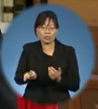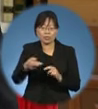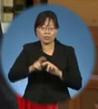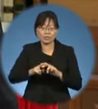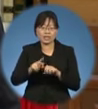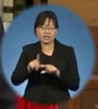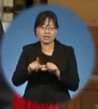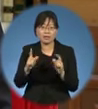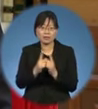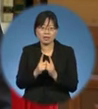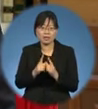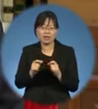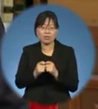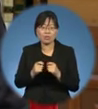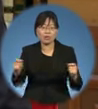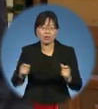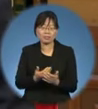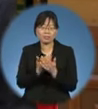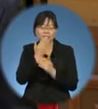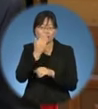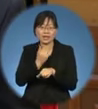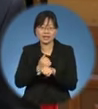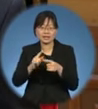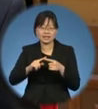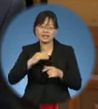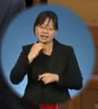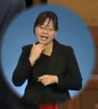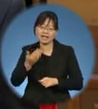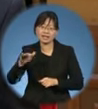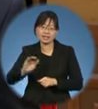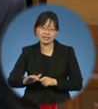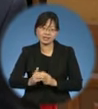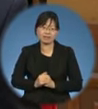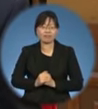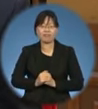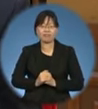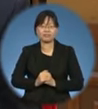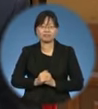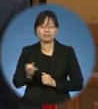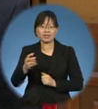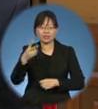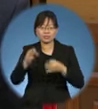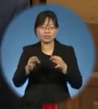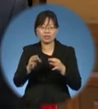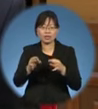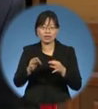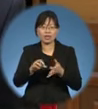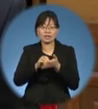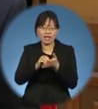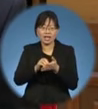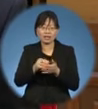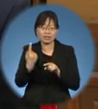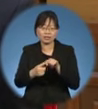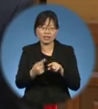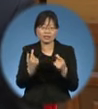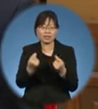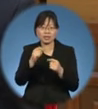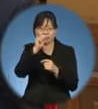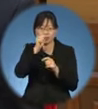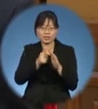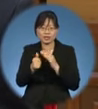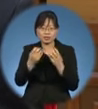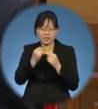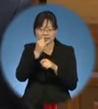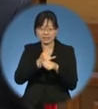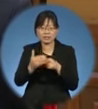가져버린다면은 한참 발전할 수 있는 그런 연령인데. 예, 예. 또 프로를 간다 해도 마찬가지거든요. 그렇죠. 좋은 선수들이